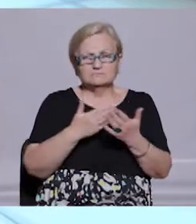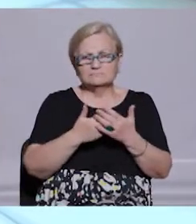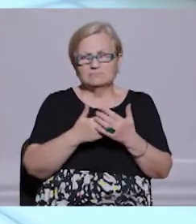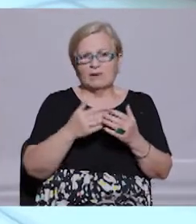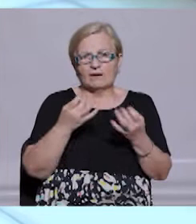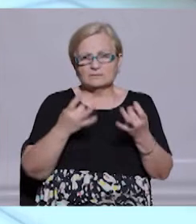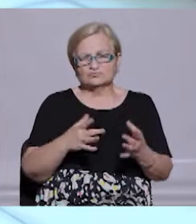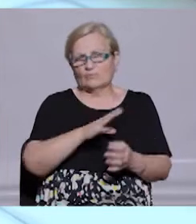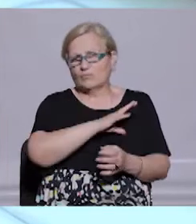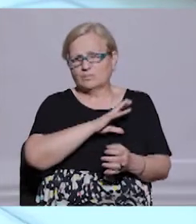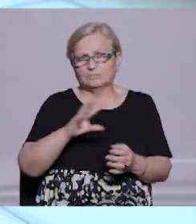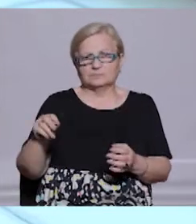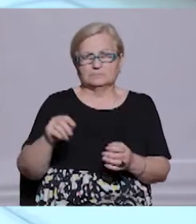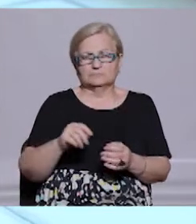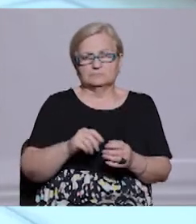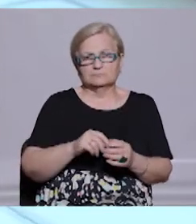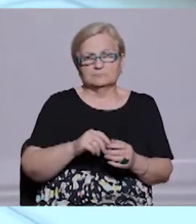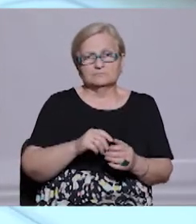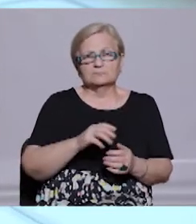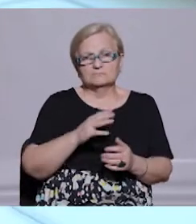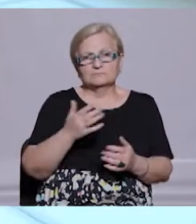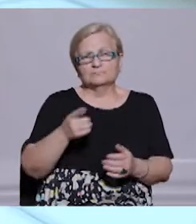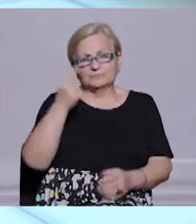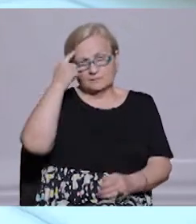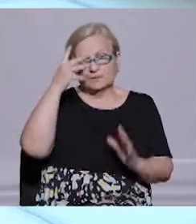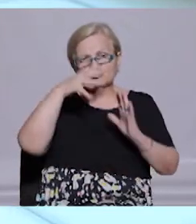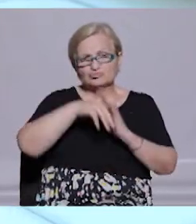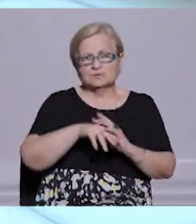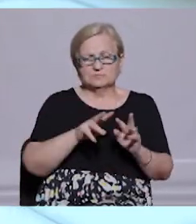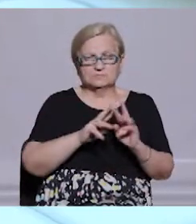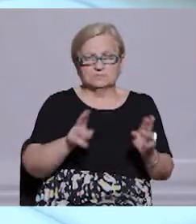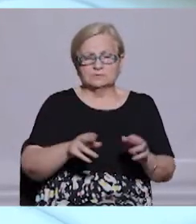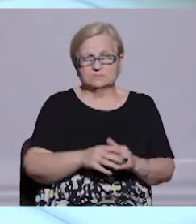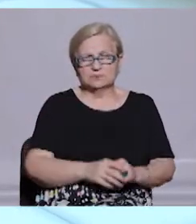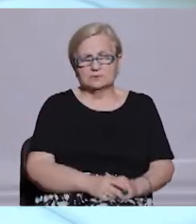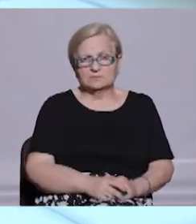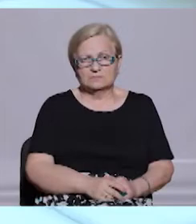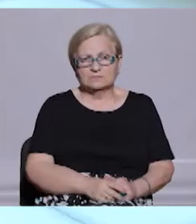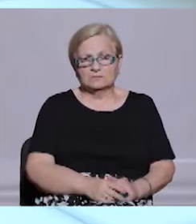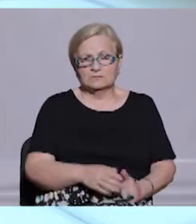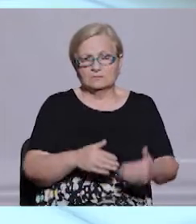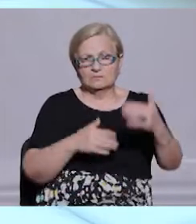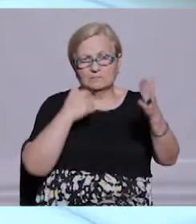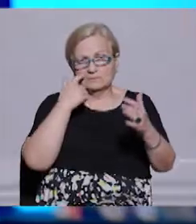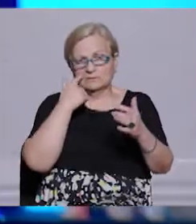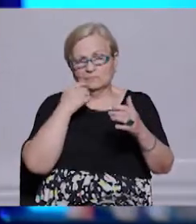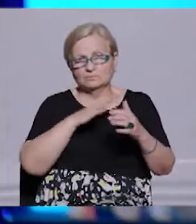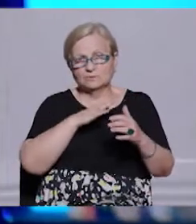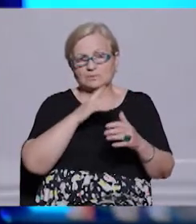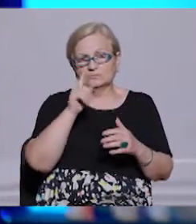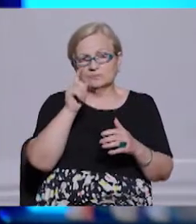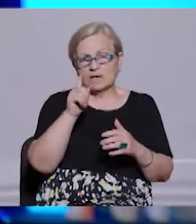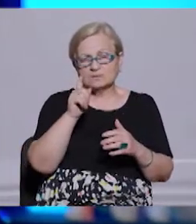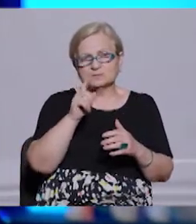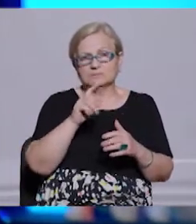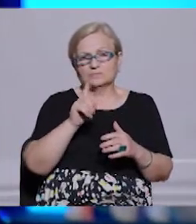ხშირად ყოველთვის ესე არ გადაიყვან ნიშნულში, მაგრამ შინაარსი რასაკვირველია უნდა იცოდეთ. ნიშნულში უნდა კონდეს 100, რომ